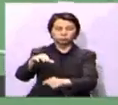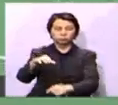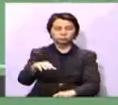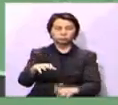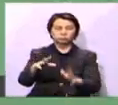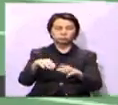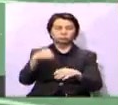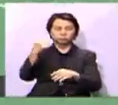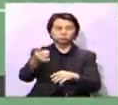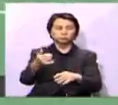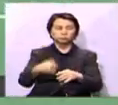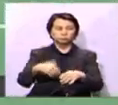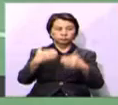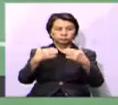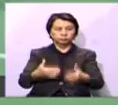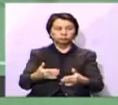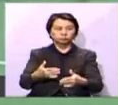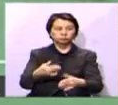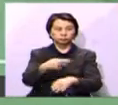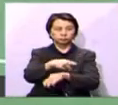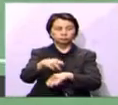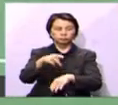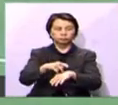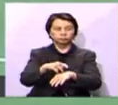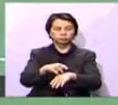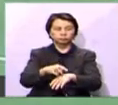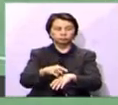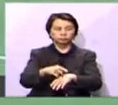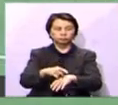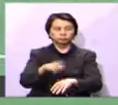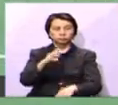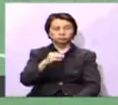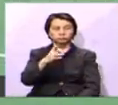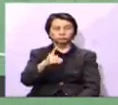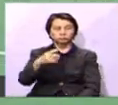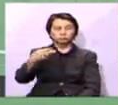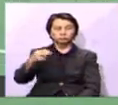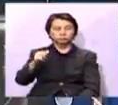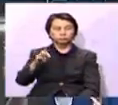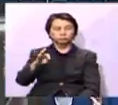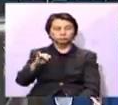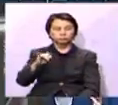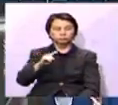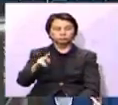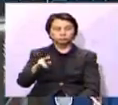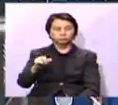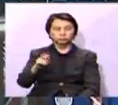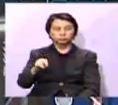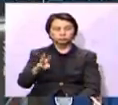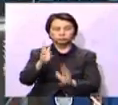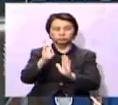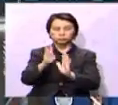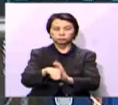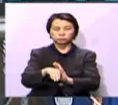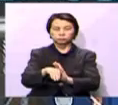pula hadir menerusi gol padang yang disempurnakan Muhammad Hafizuddin Zaidi pada minit